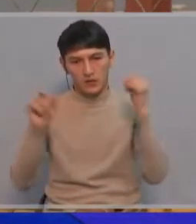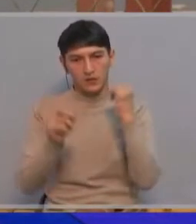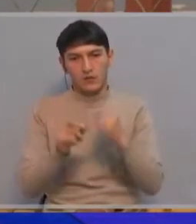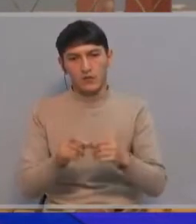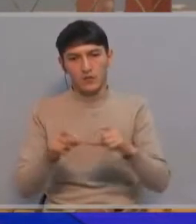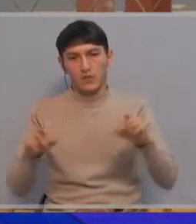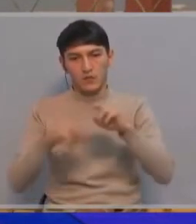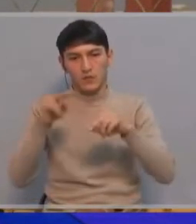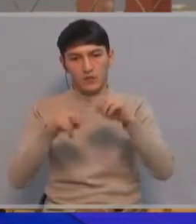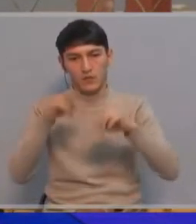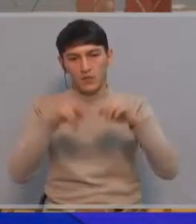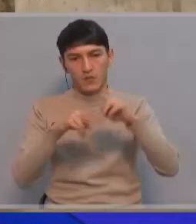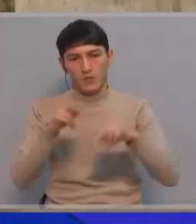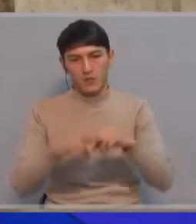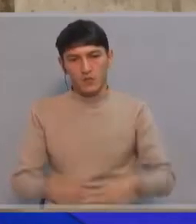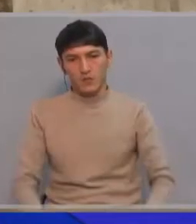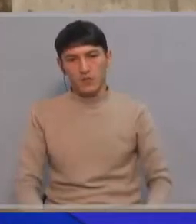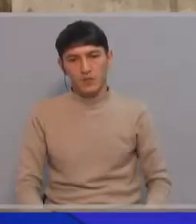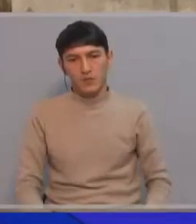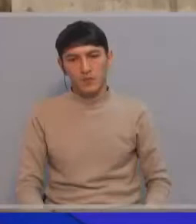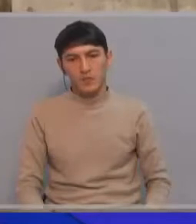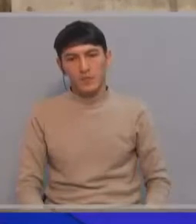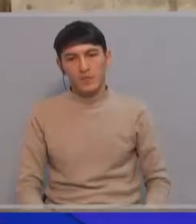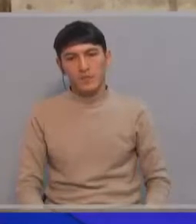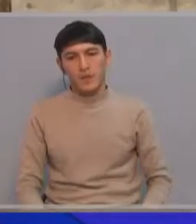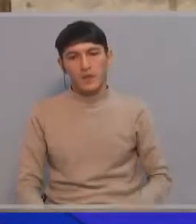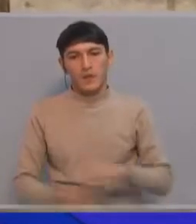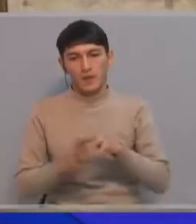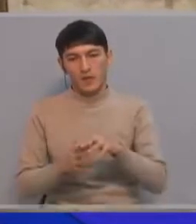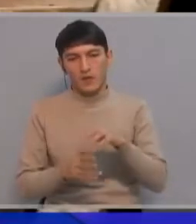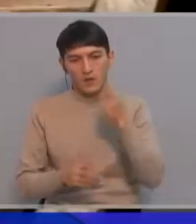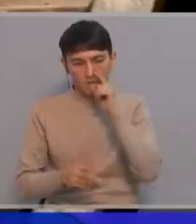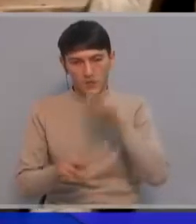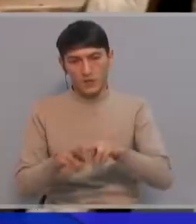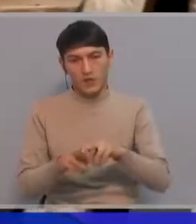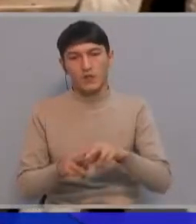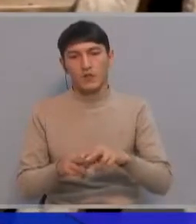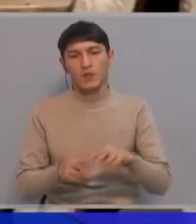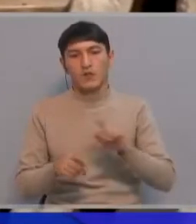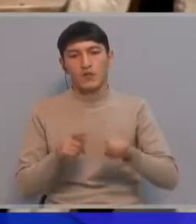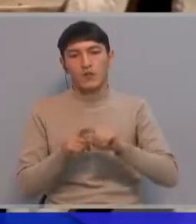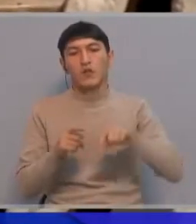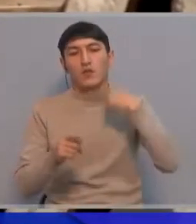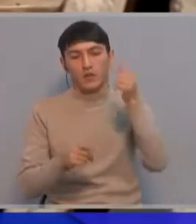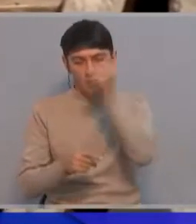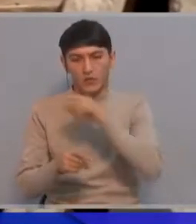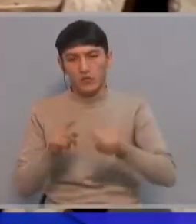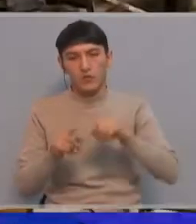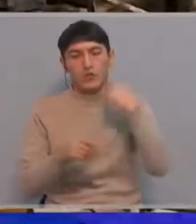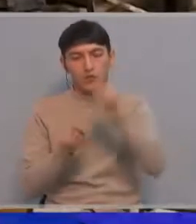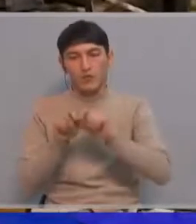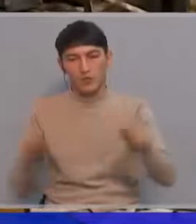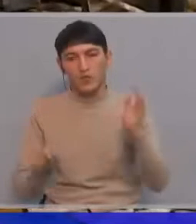тұрғызу жұмыстары қарқынды жүріп жатыр. Мегаполистің мақтанышына айналар болашақ нысандар келесі жылы пайдалануға беріледі.